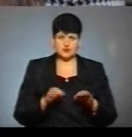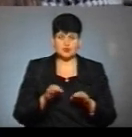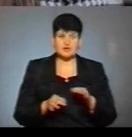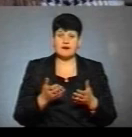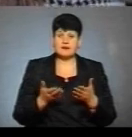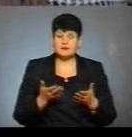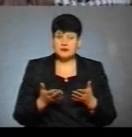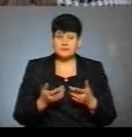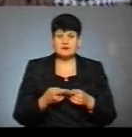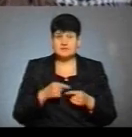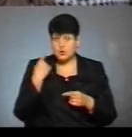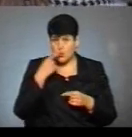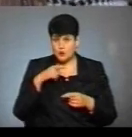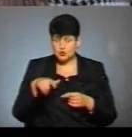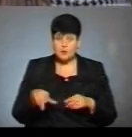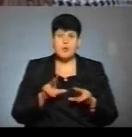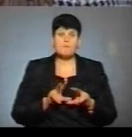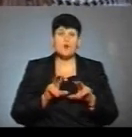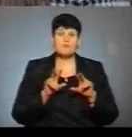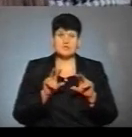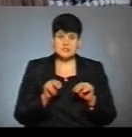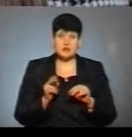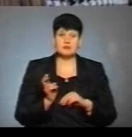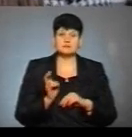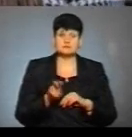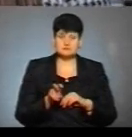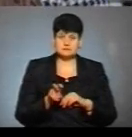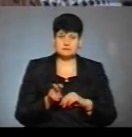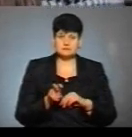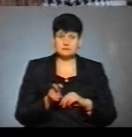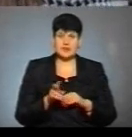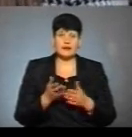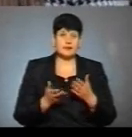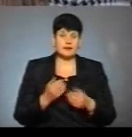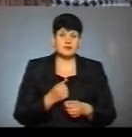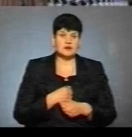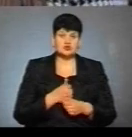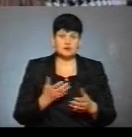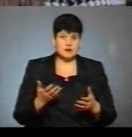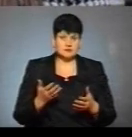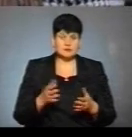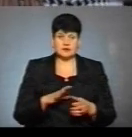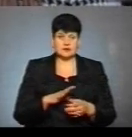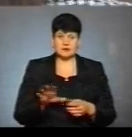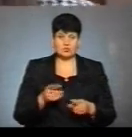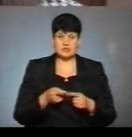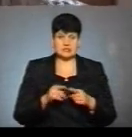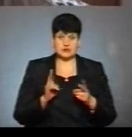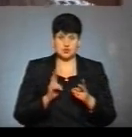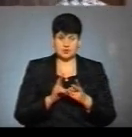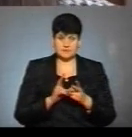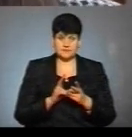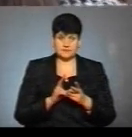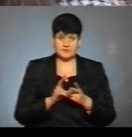Водночас ці особи пообіцяли прибути, але, на жаль, не відбулася ця зустріч.